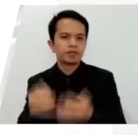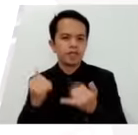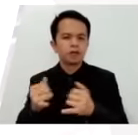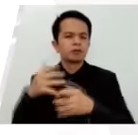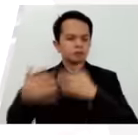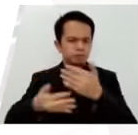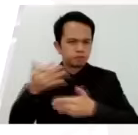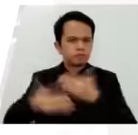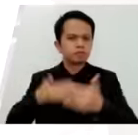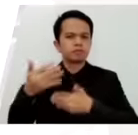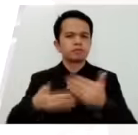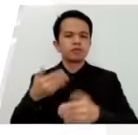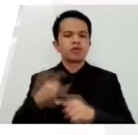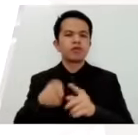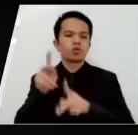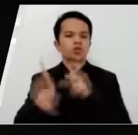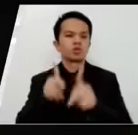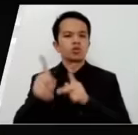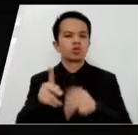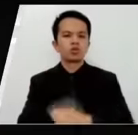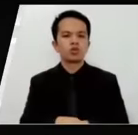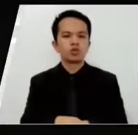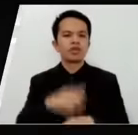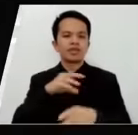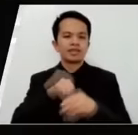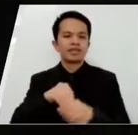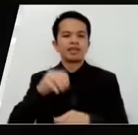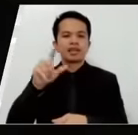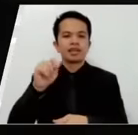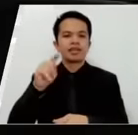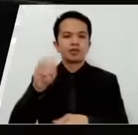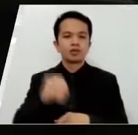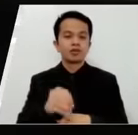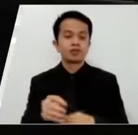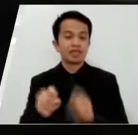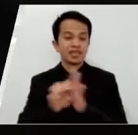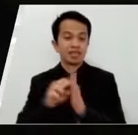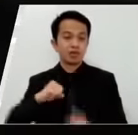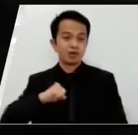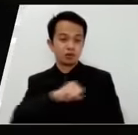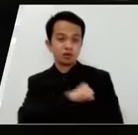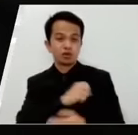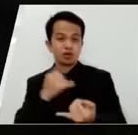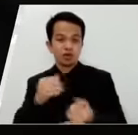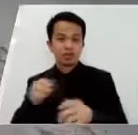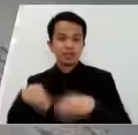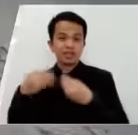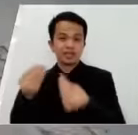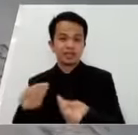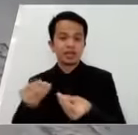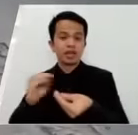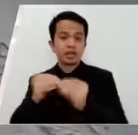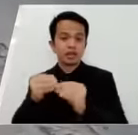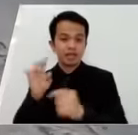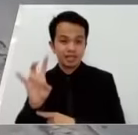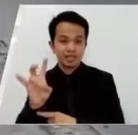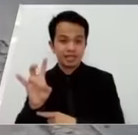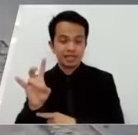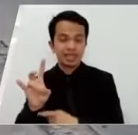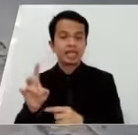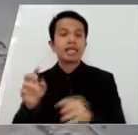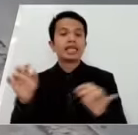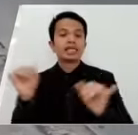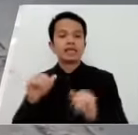our people and in LTO. Gaya ng mga senador na iniisyuhan ng protocol plate na 7, ang mga